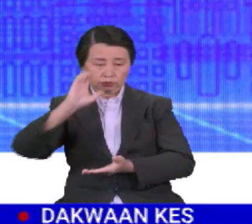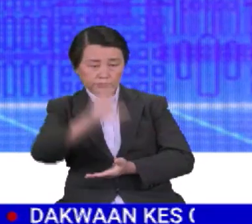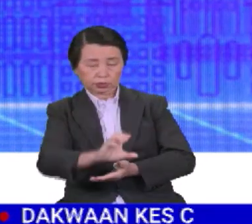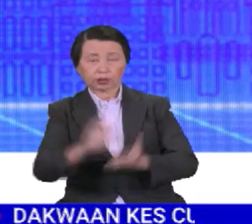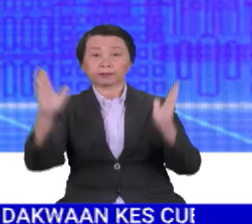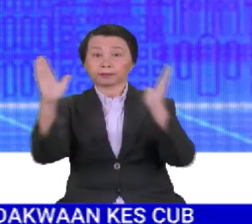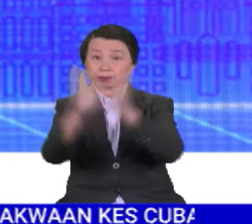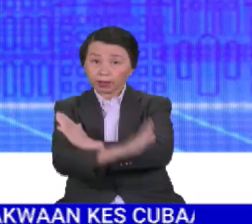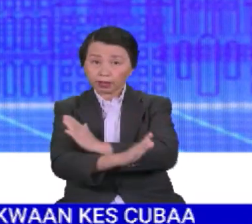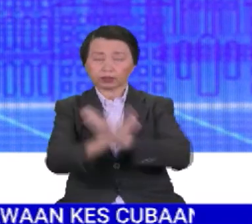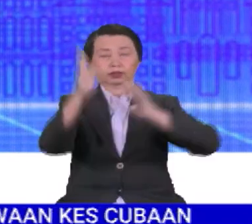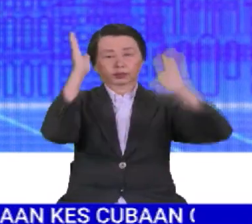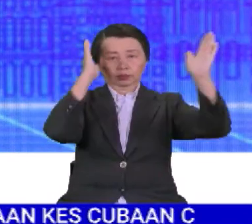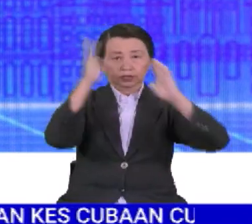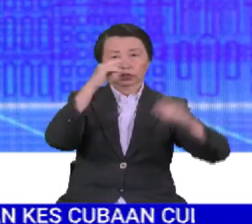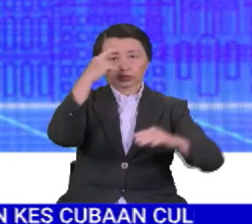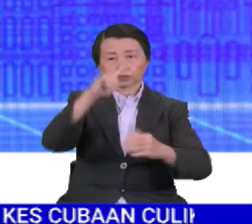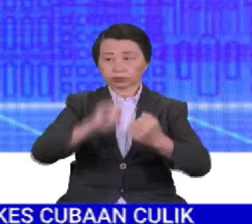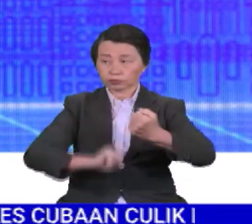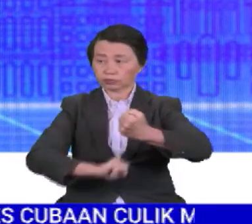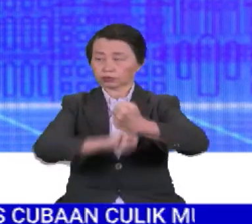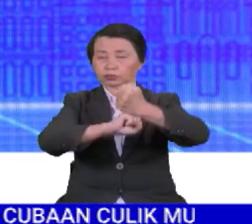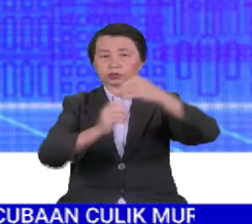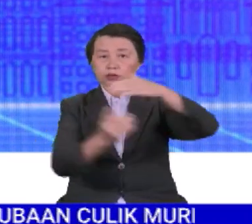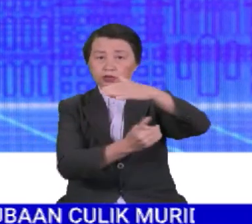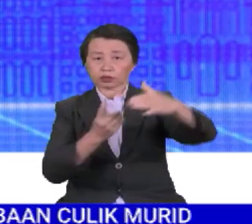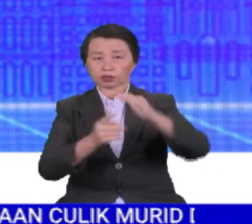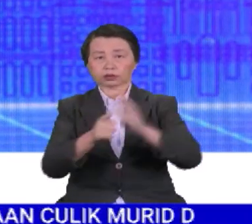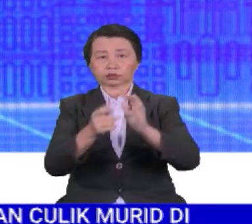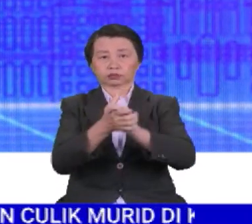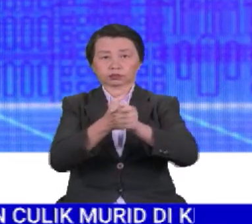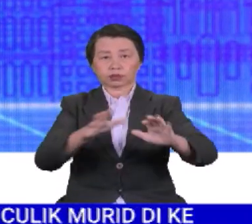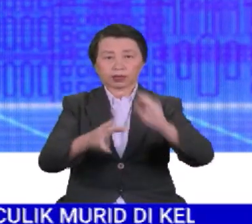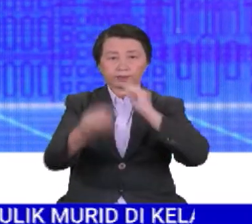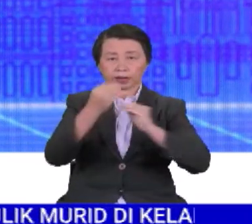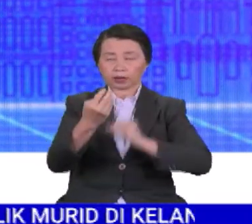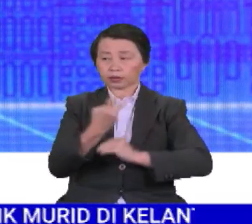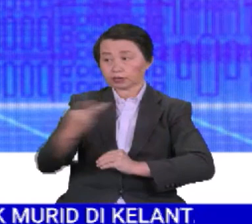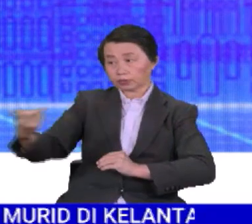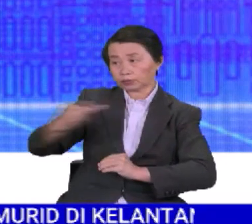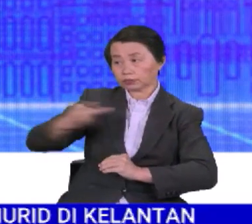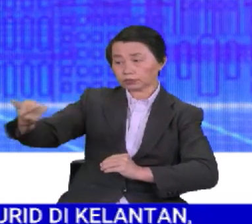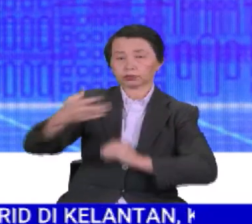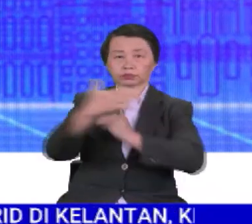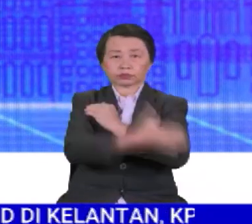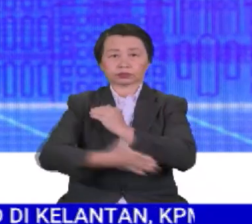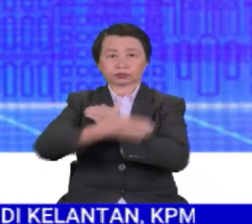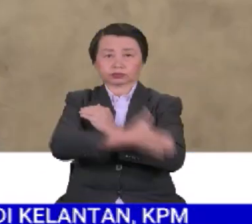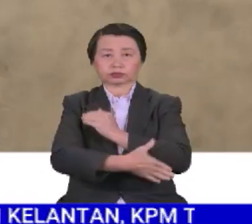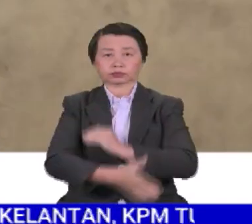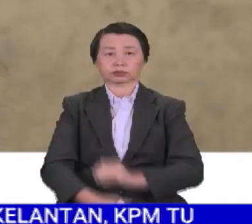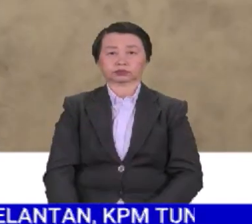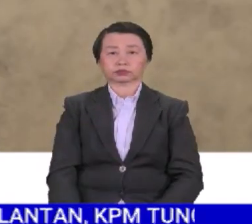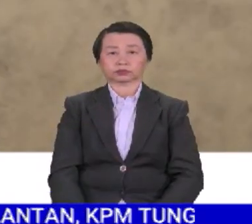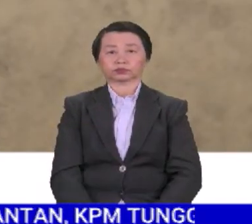timbal balas di Malaysia bagi menyokong dasar sekuriti makanan kedua-dua negara.